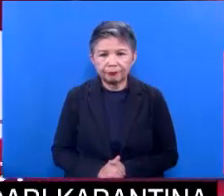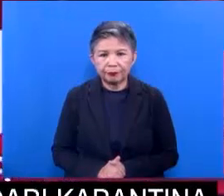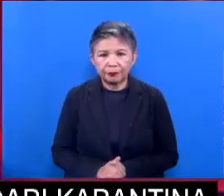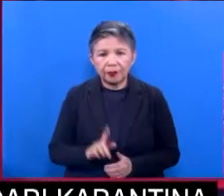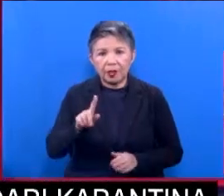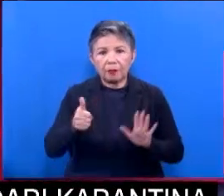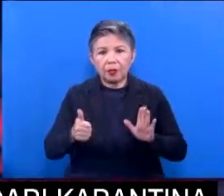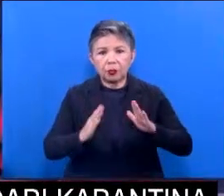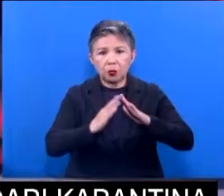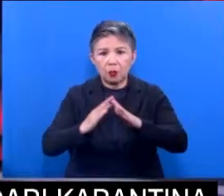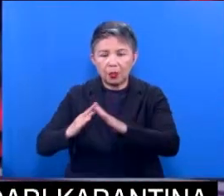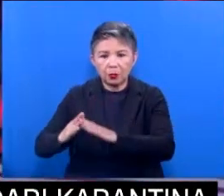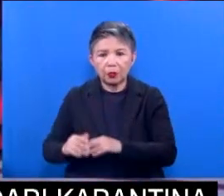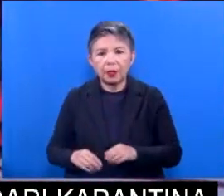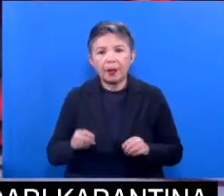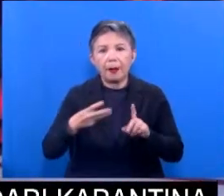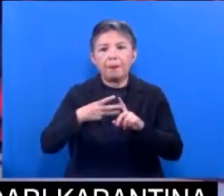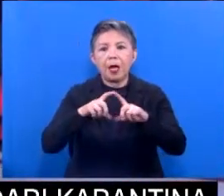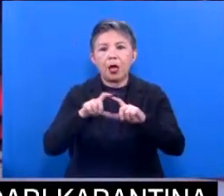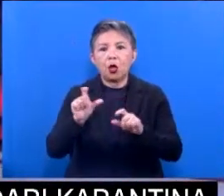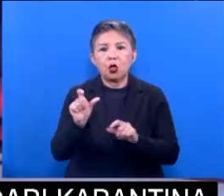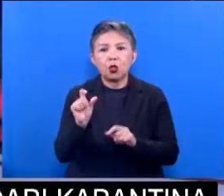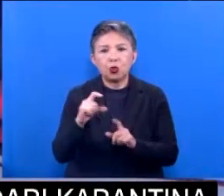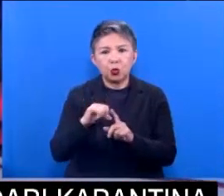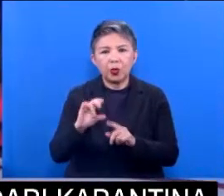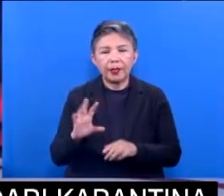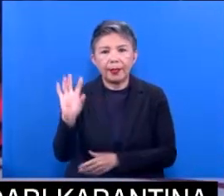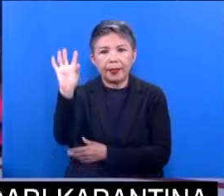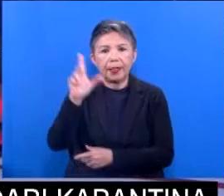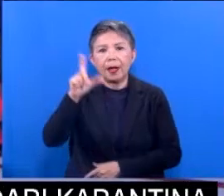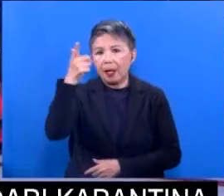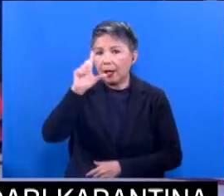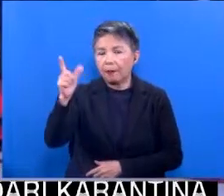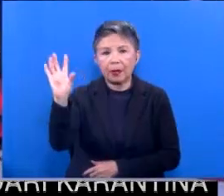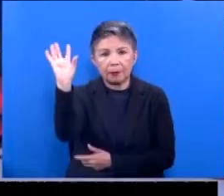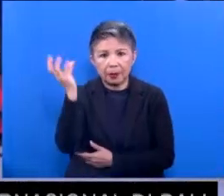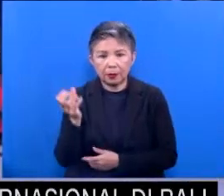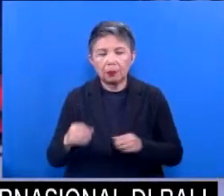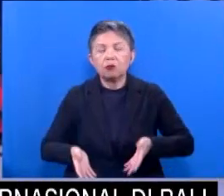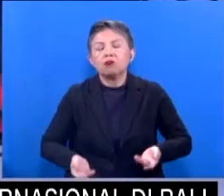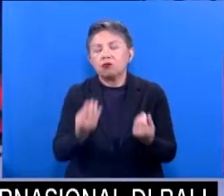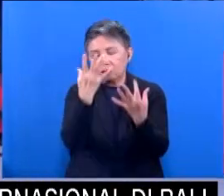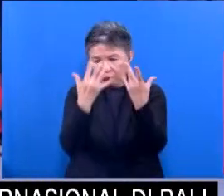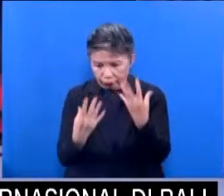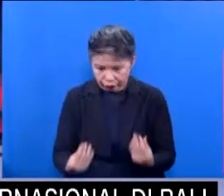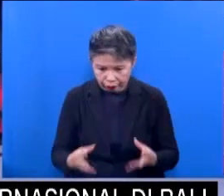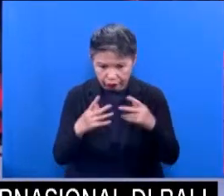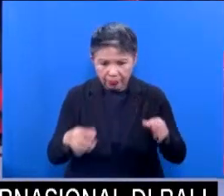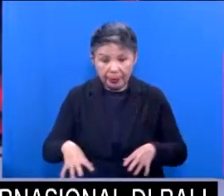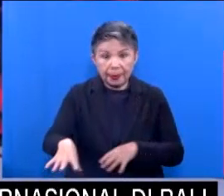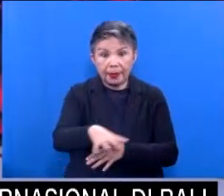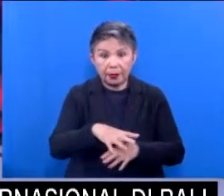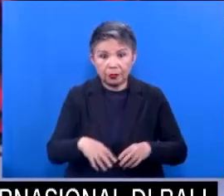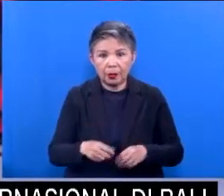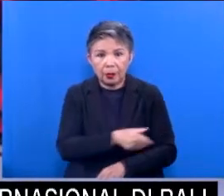16 rumah warga adat Baduy yang berlokasi di Kampung Cihuni, Lebak, Banten, Rabu siang terbakar. Lokasi perkampungan yang berada di tengah perkebunan